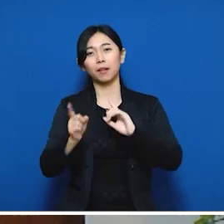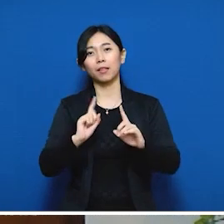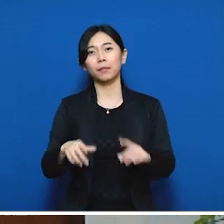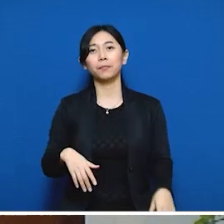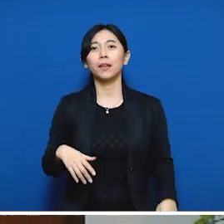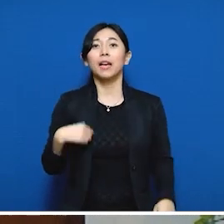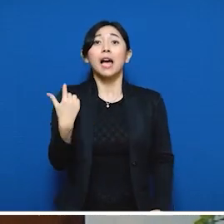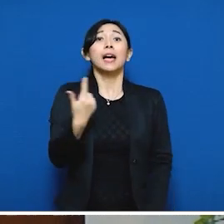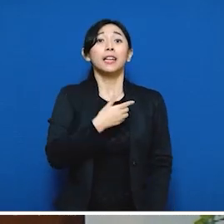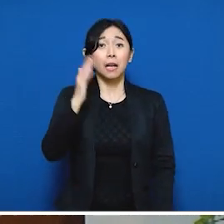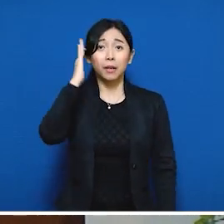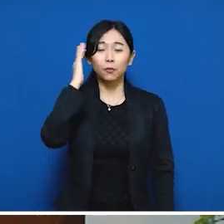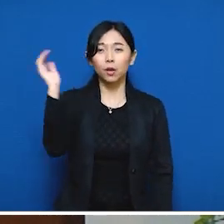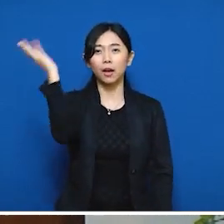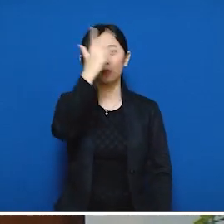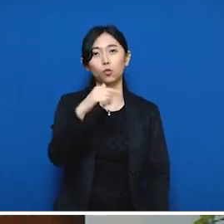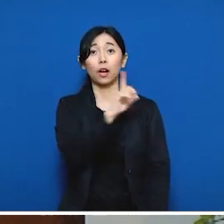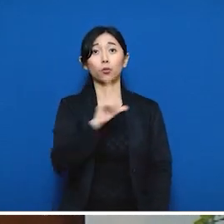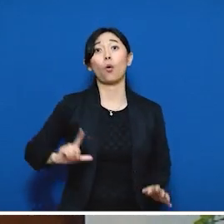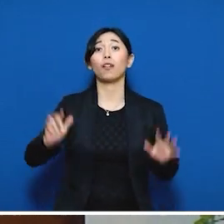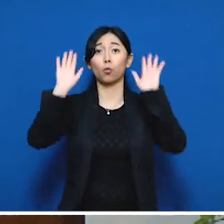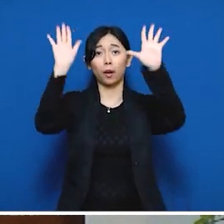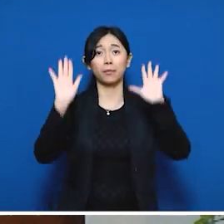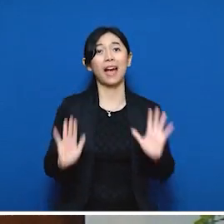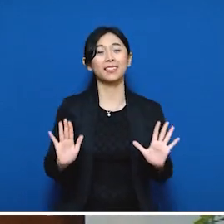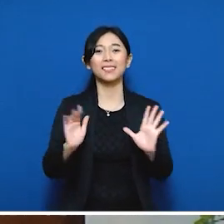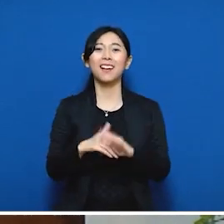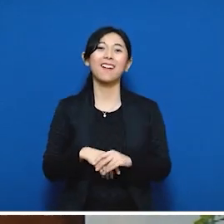penghayatan tentang anugerah Tuhan yang luar biasa.